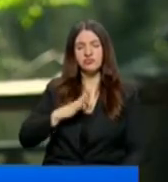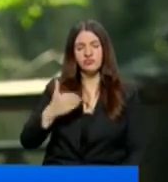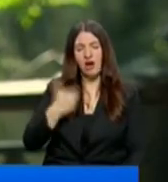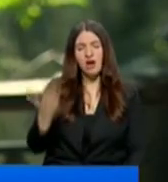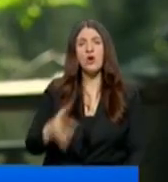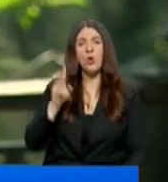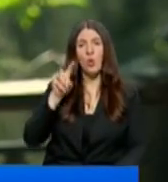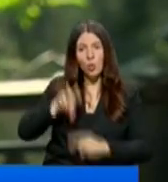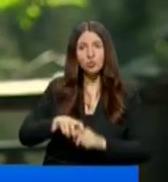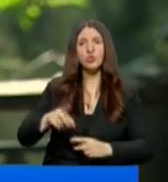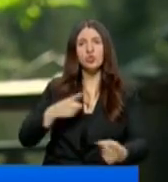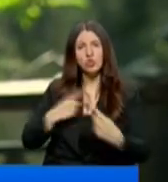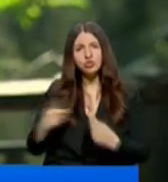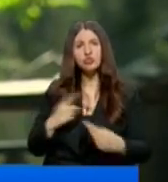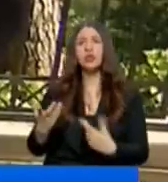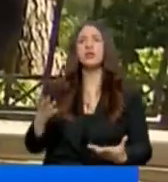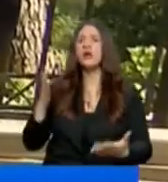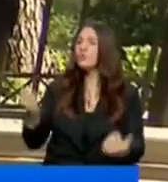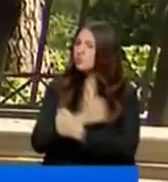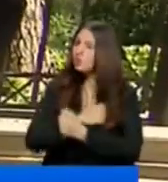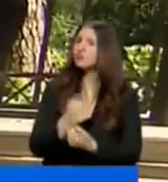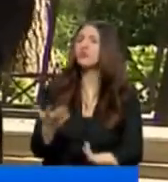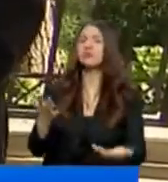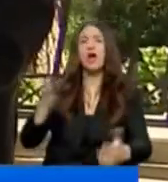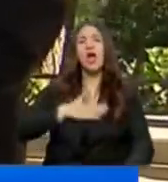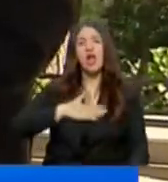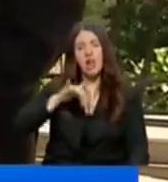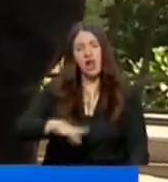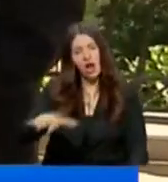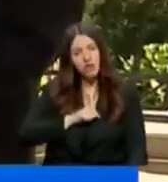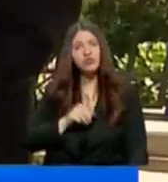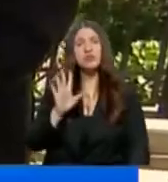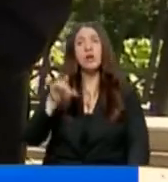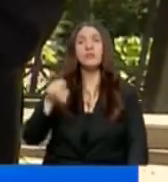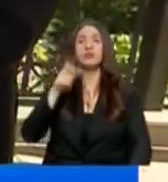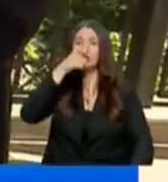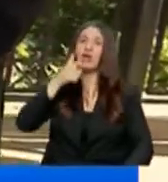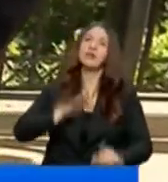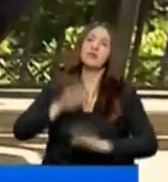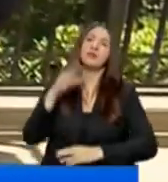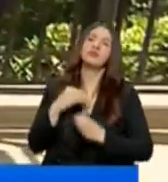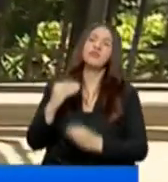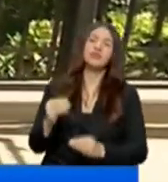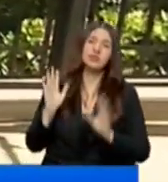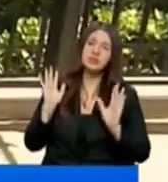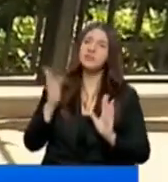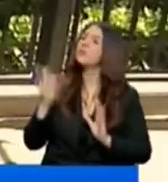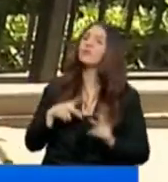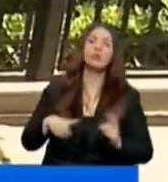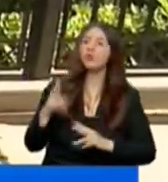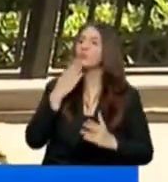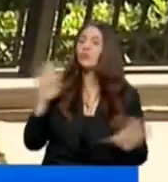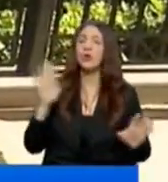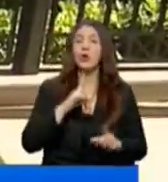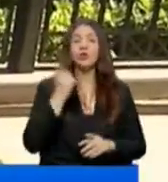duyacağız, oturacağız, konuşacağız, kucaklaşacağız, helalleşeceğiz ve bu ülkeye demokrasiyi getireceğiz. Bu başka seçeneğimiz